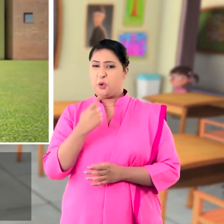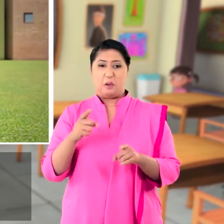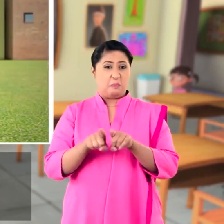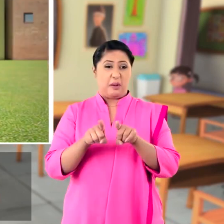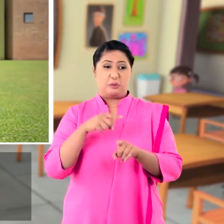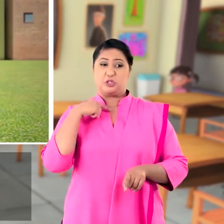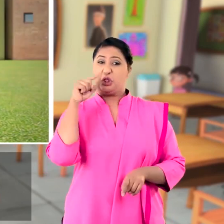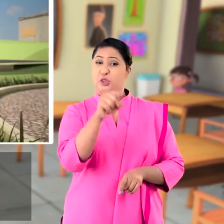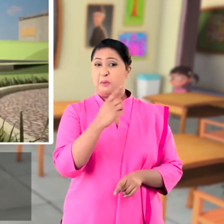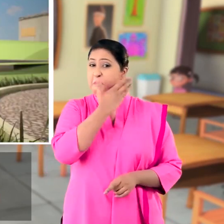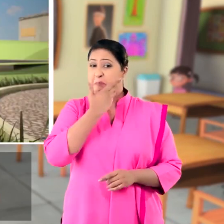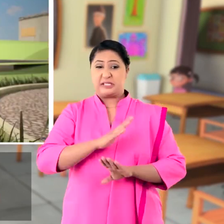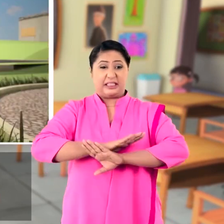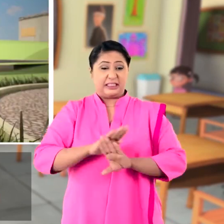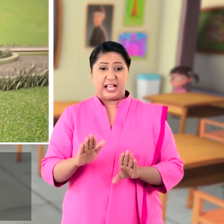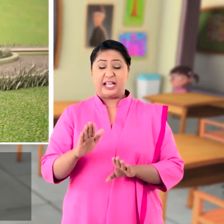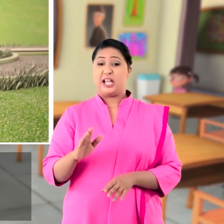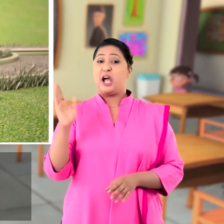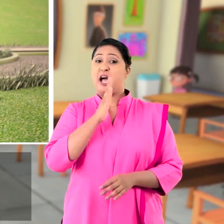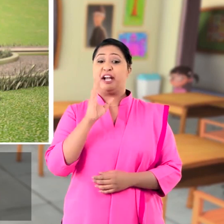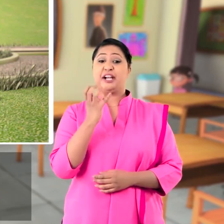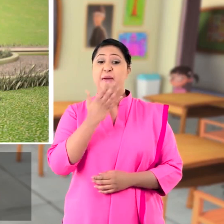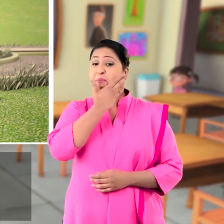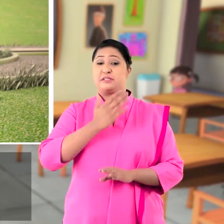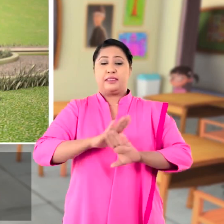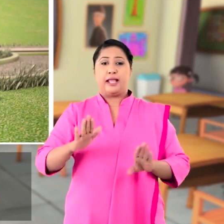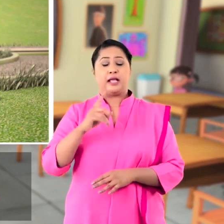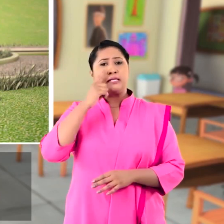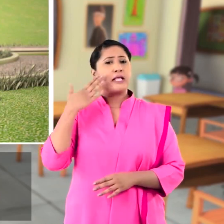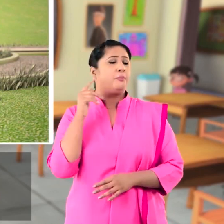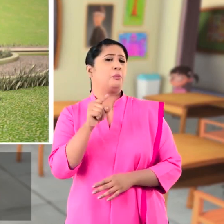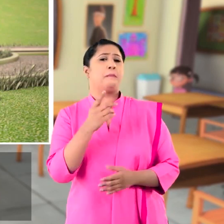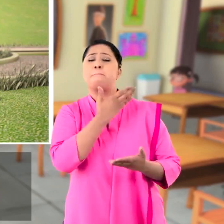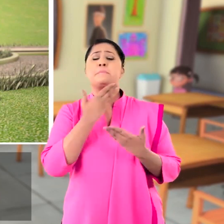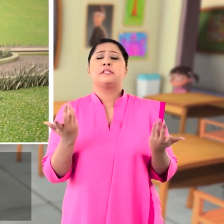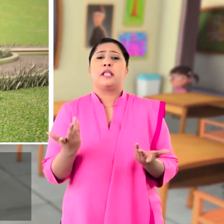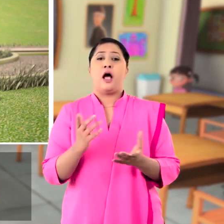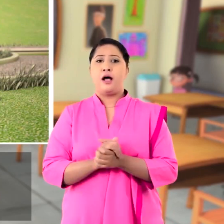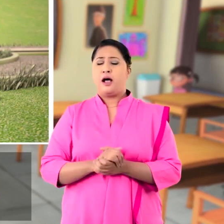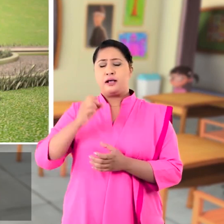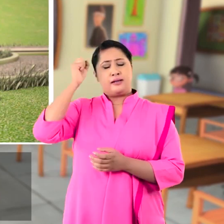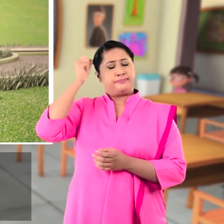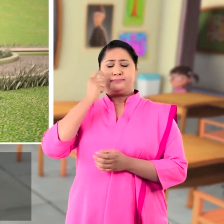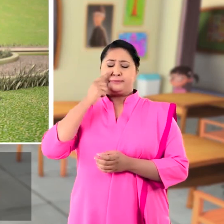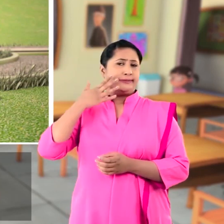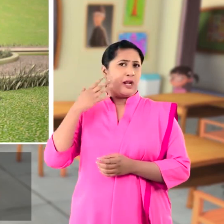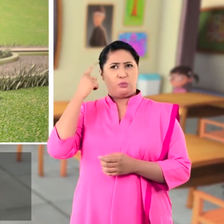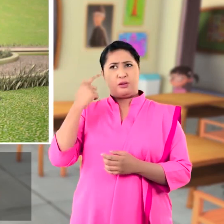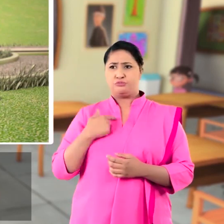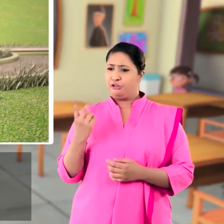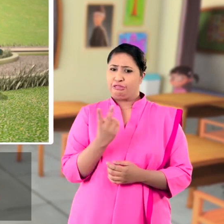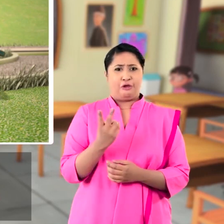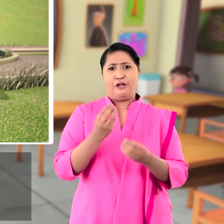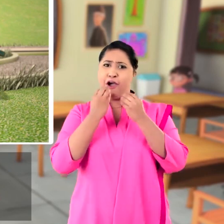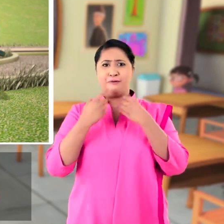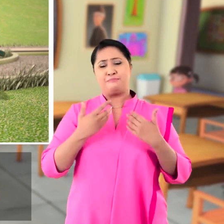तुम बिल्कुल नहीं पसंद। अच्छा ज़ैनब तुम्हें क्या पसंद है? मुझे तो दोनों पसंद है। अच्छा फिर